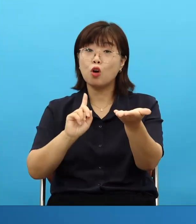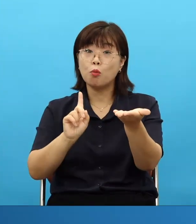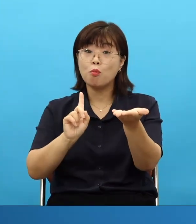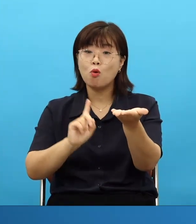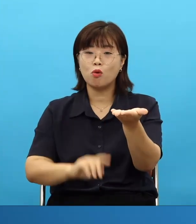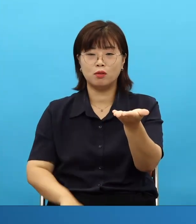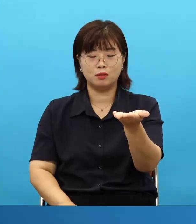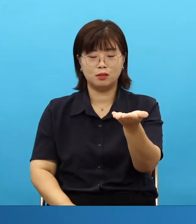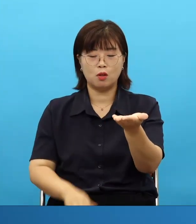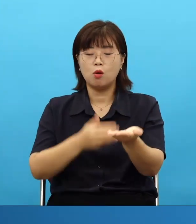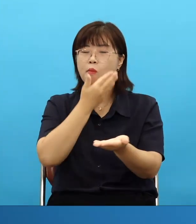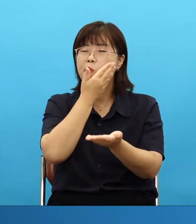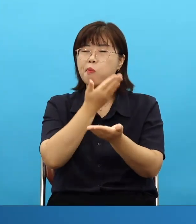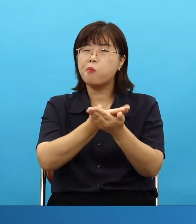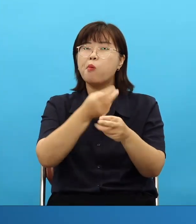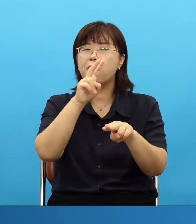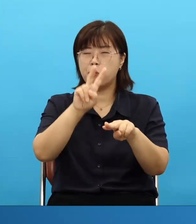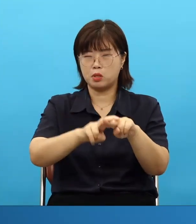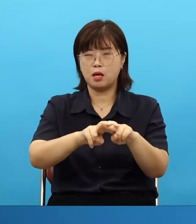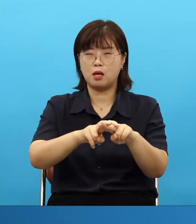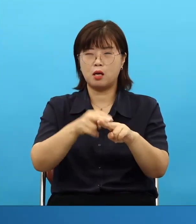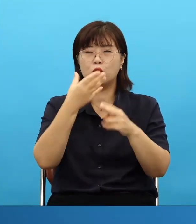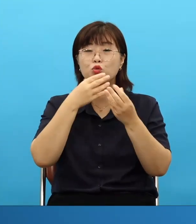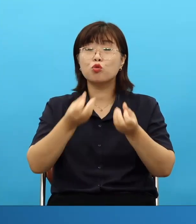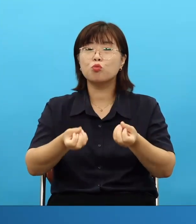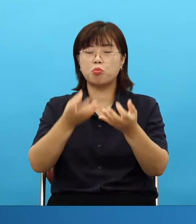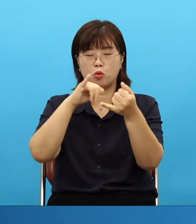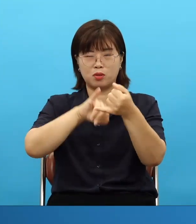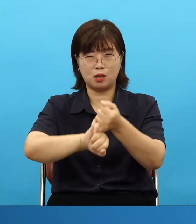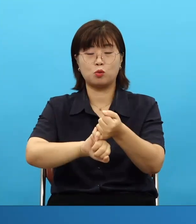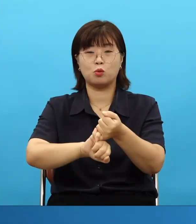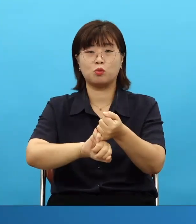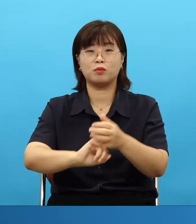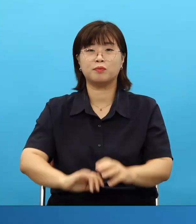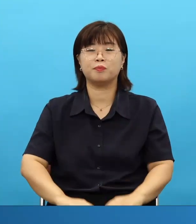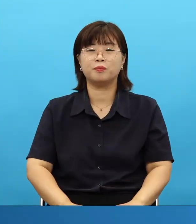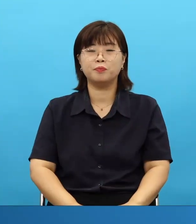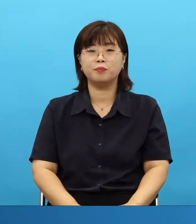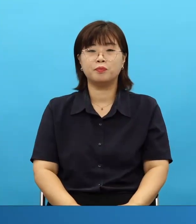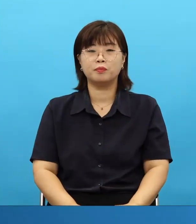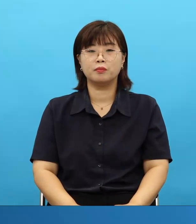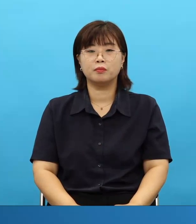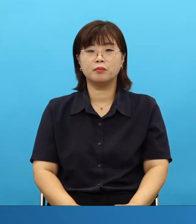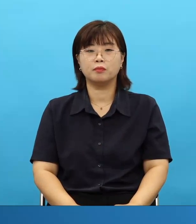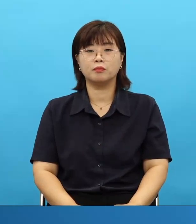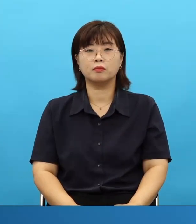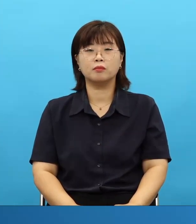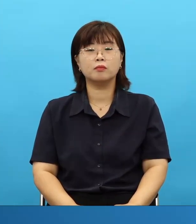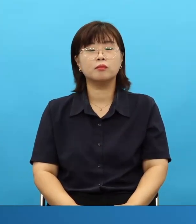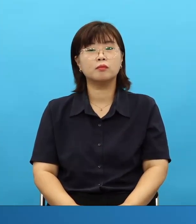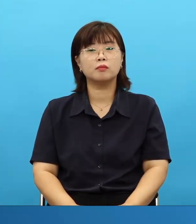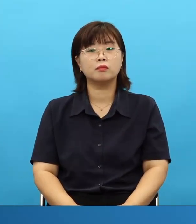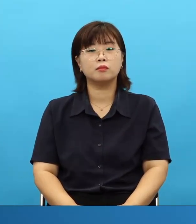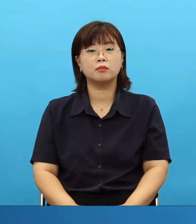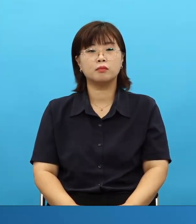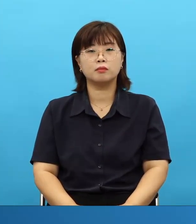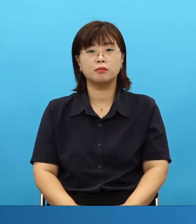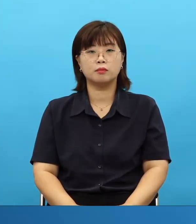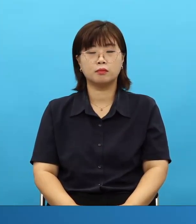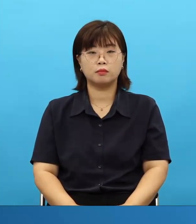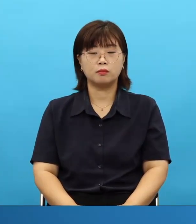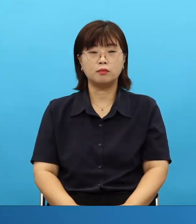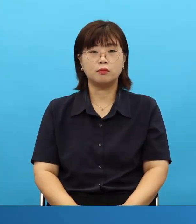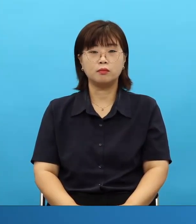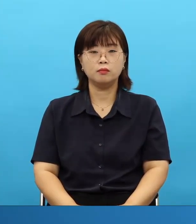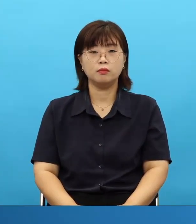이걸 약속한 겁니다. and all of you who have been saved, as I spoke of earlier, this has been promised to you, the throne. 나중에 이렇게 가게 될 것이다. And of course, we will head